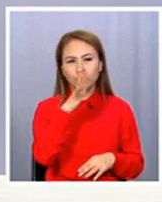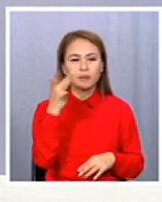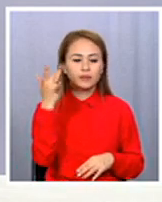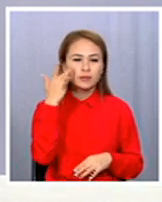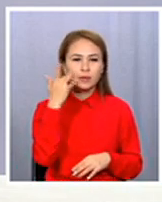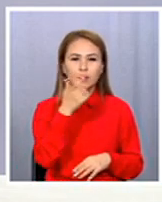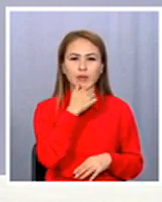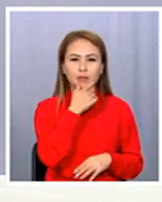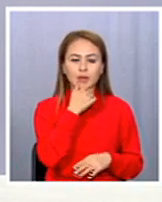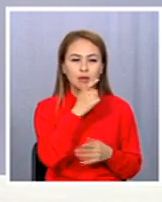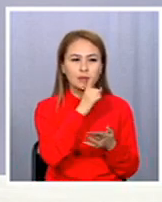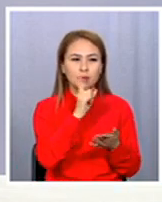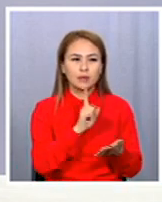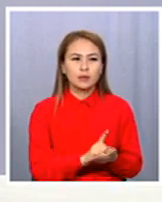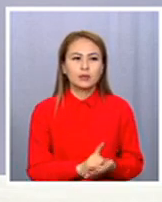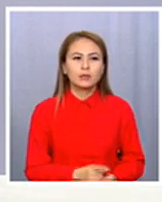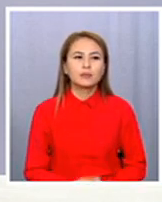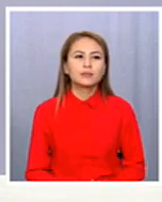отыру маңызды.